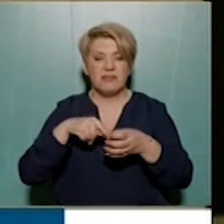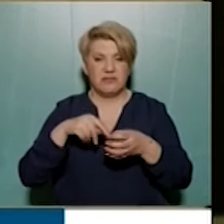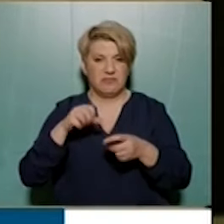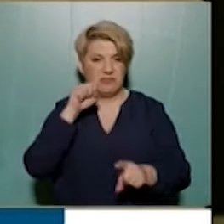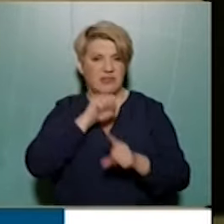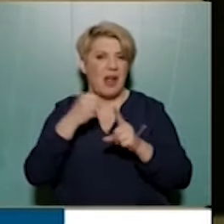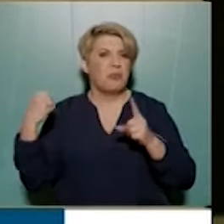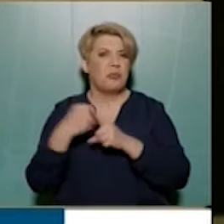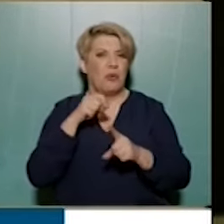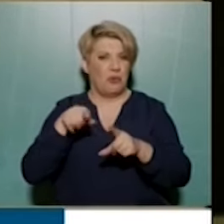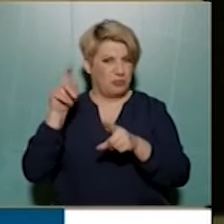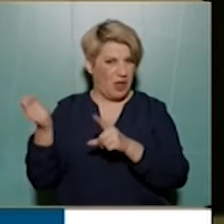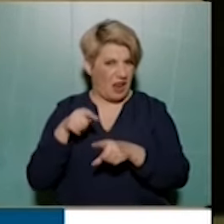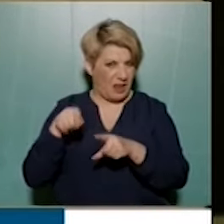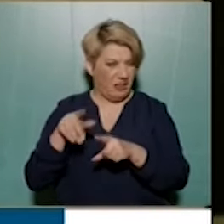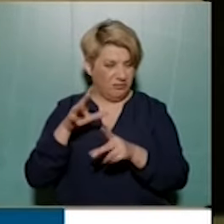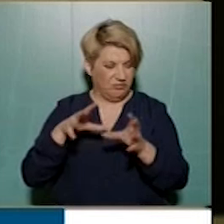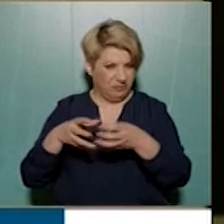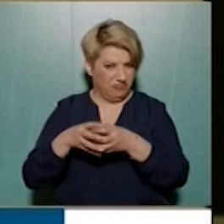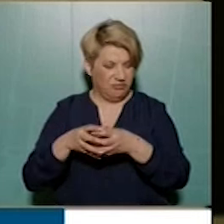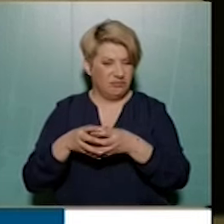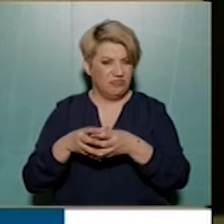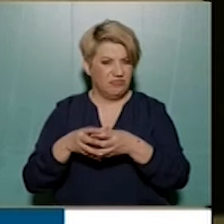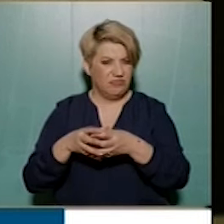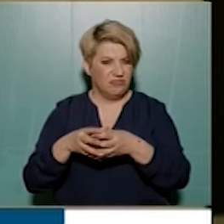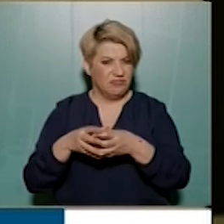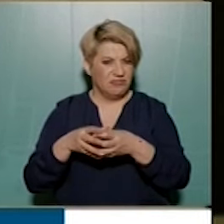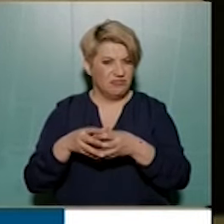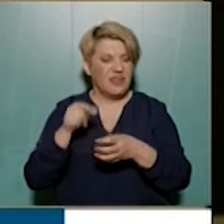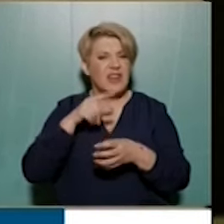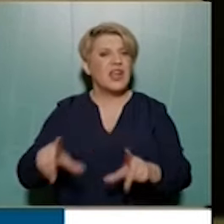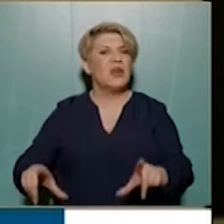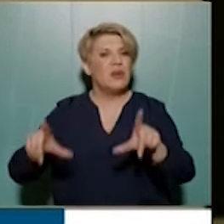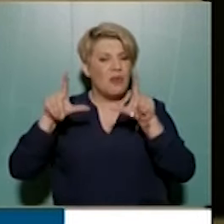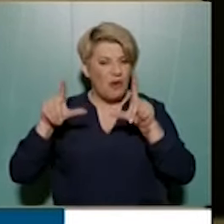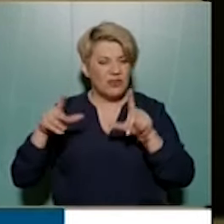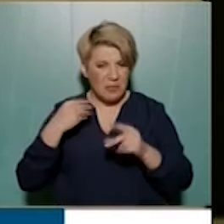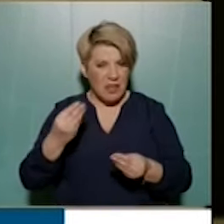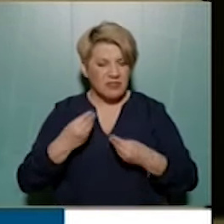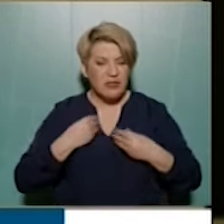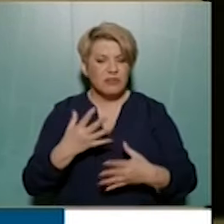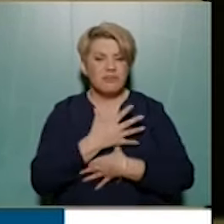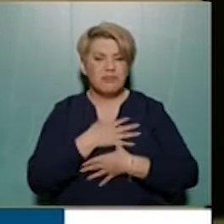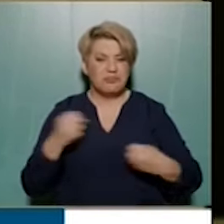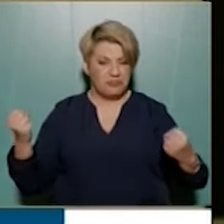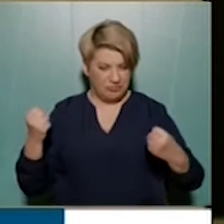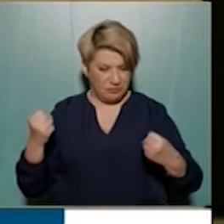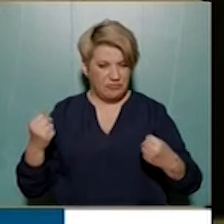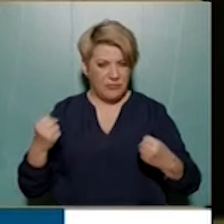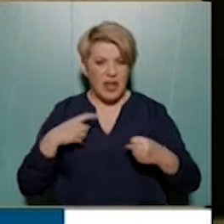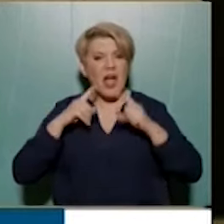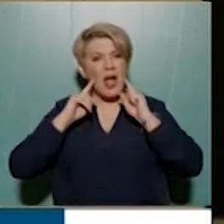τραμπούκων και με την έννοια ότι και τέτοιες εικόνες πρέπει να γεμίζουν με οργή κάθε άνθρωπο, αλλά και